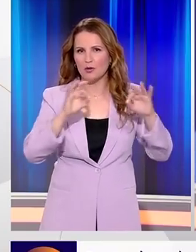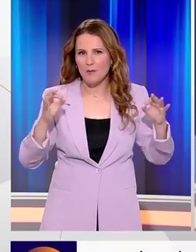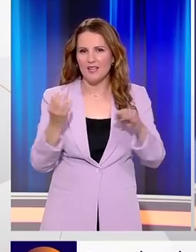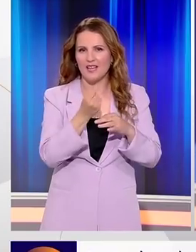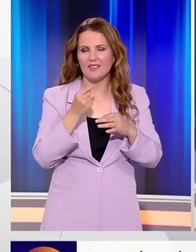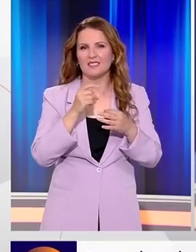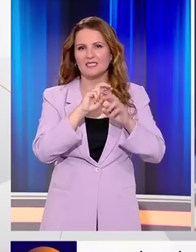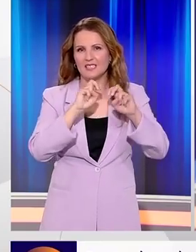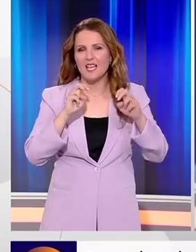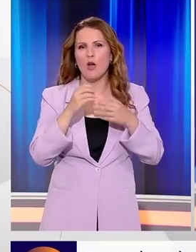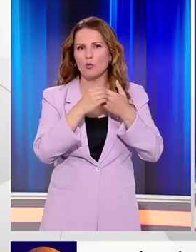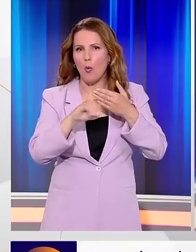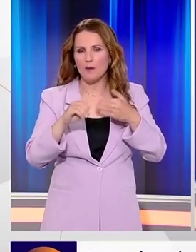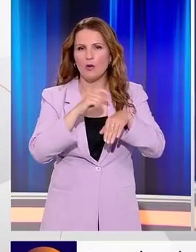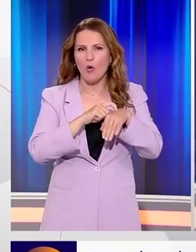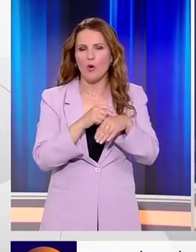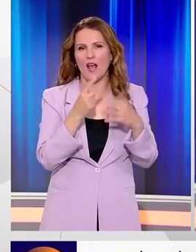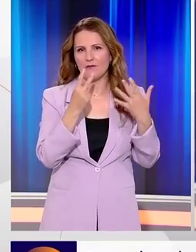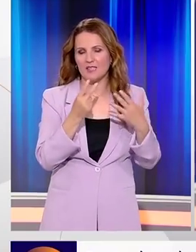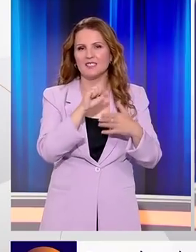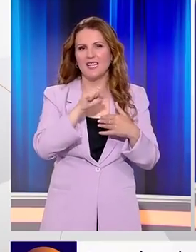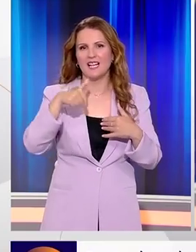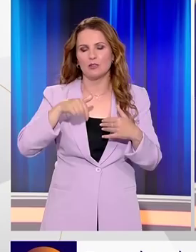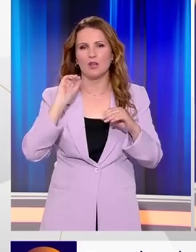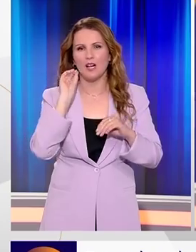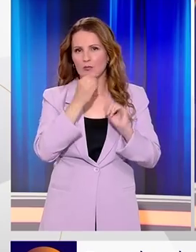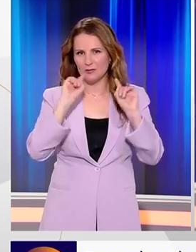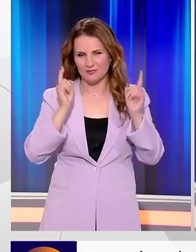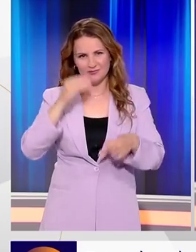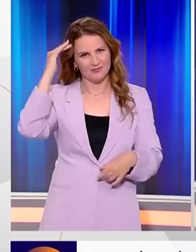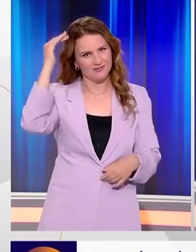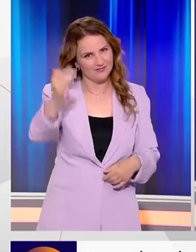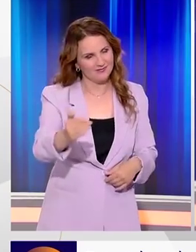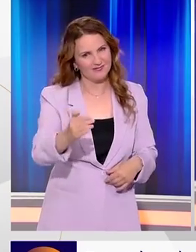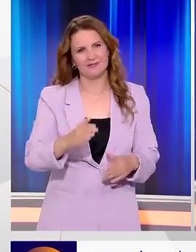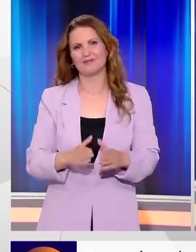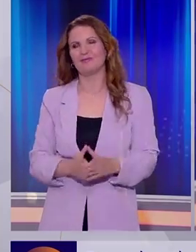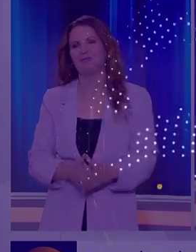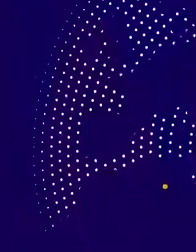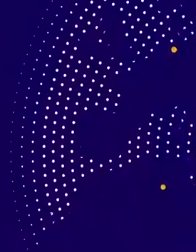ειδήσεις αναλυτικά στο κεντρικό δελτίο του Open στις 7 με τη Στέλλα Γκαντόνα. Καλό απόγευμα σε όλους.